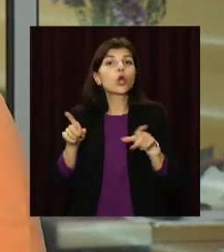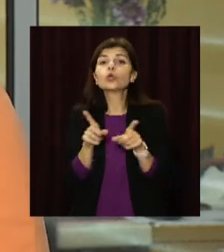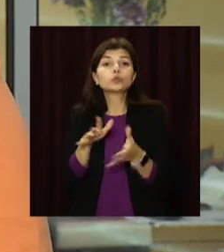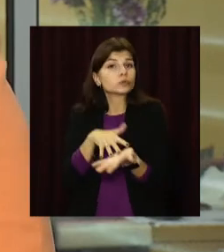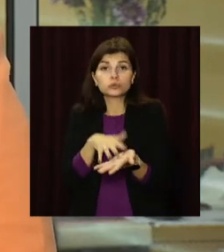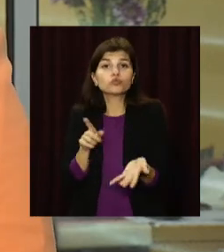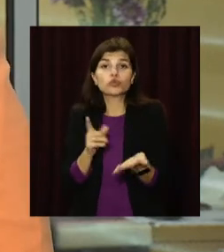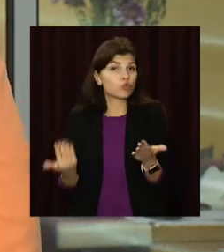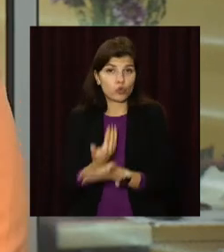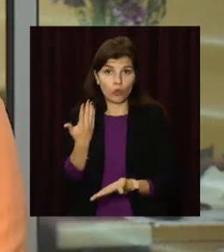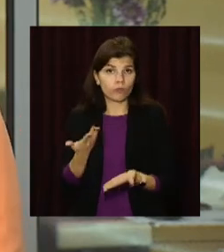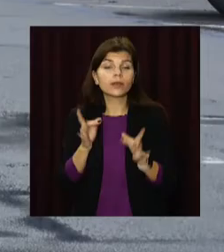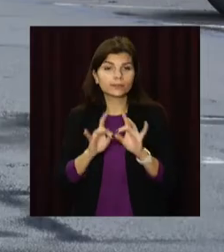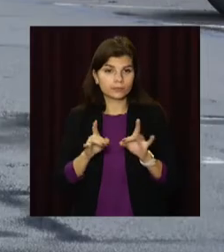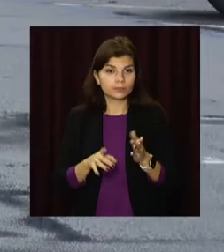далі в сюжеті.